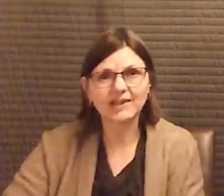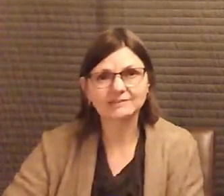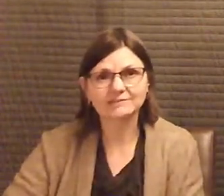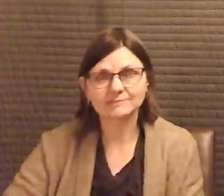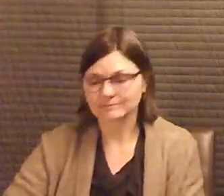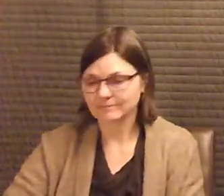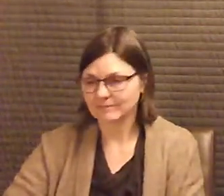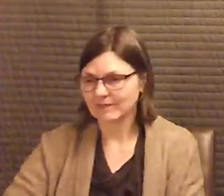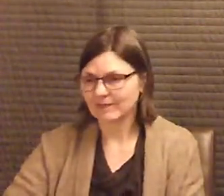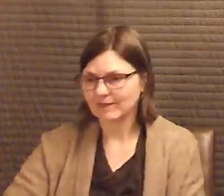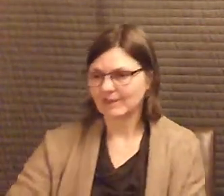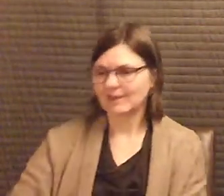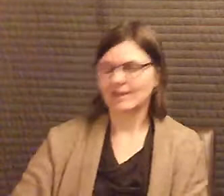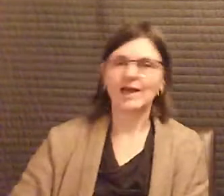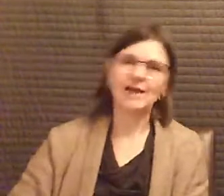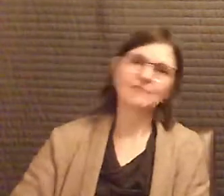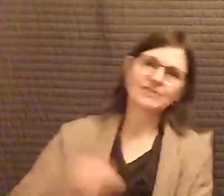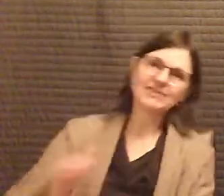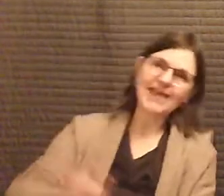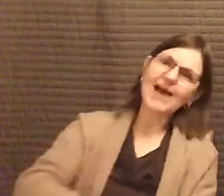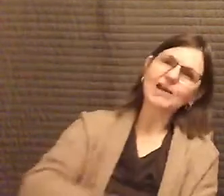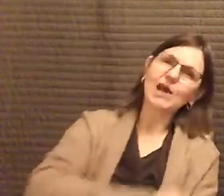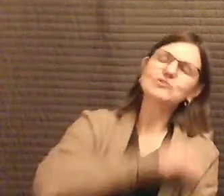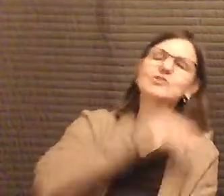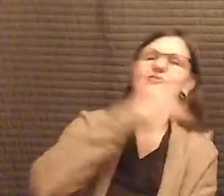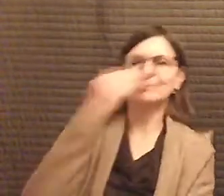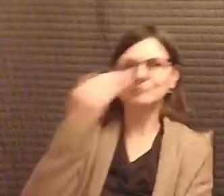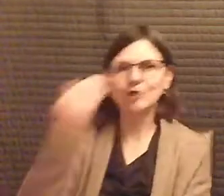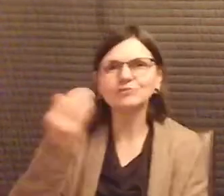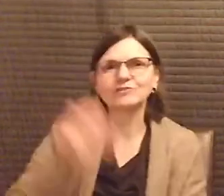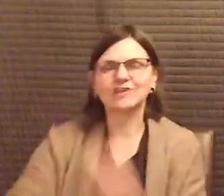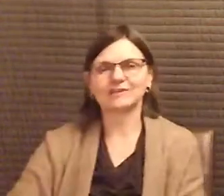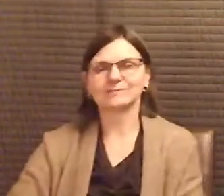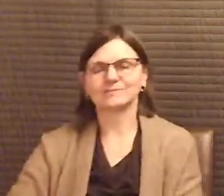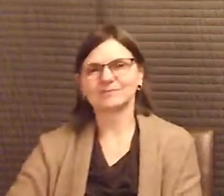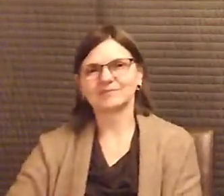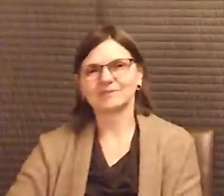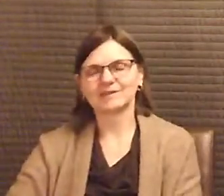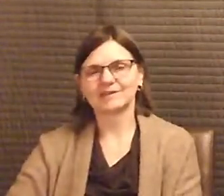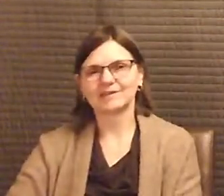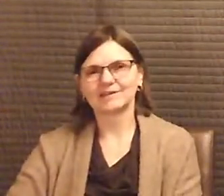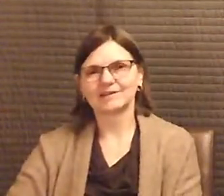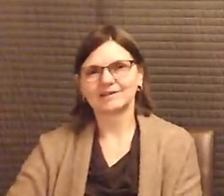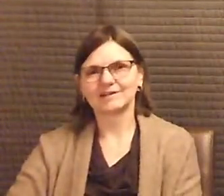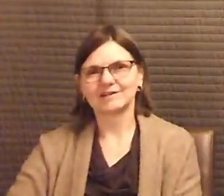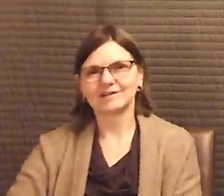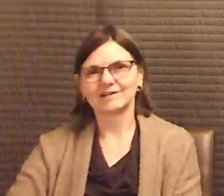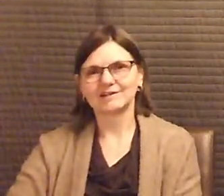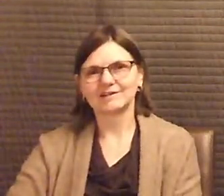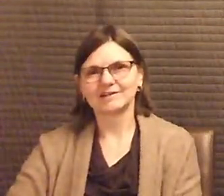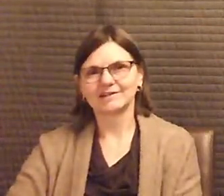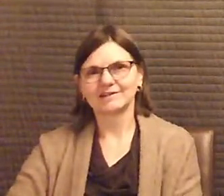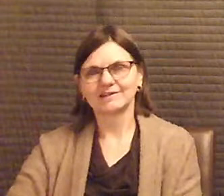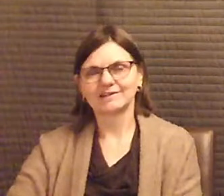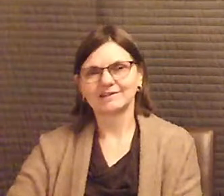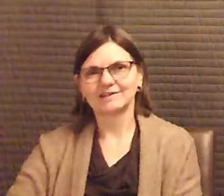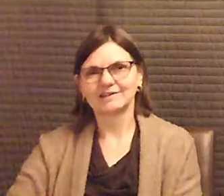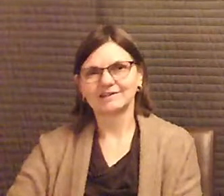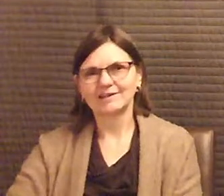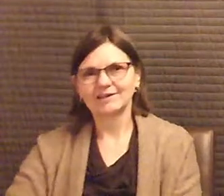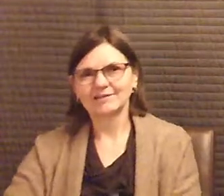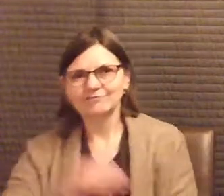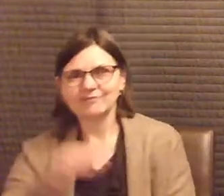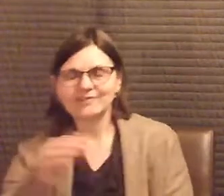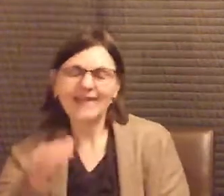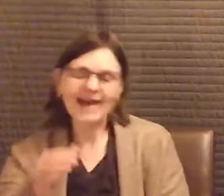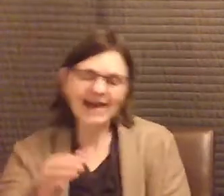konden zijn en van dieren dat ik teken en van daaruit kwam de overwinnen om dr dingen johan to ship in the beauty of nooit